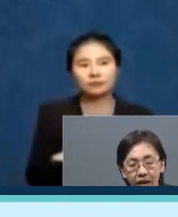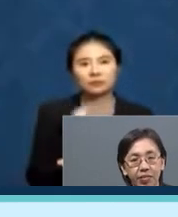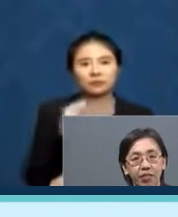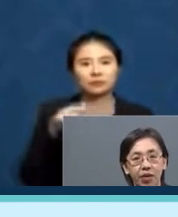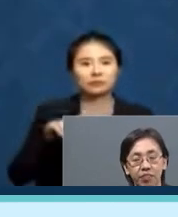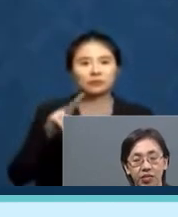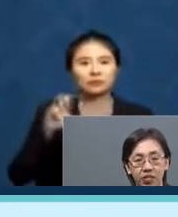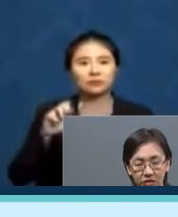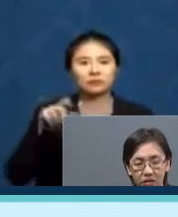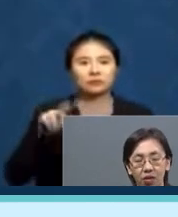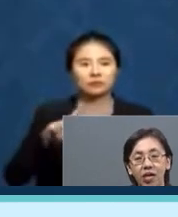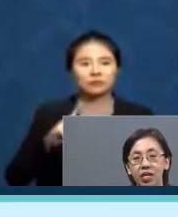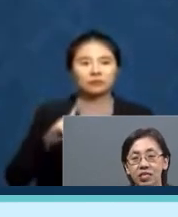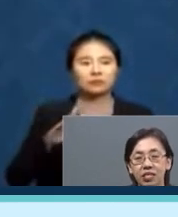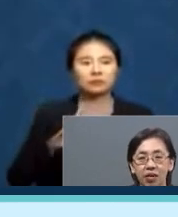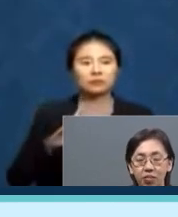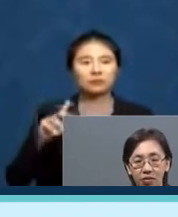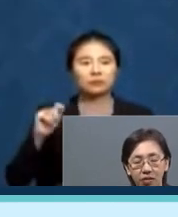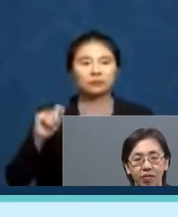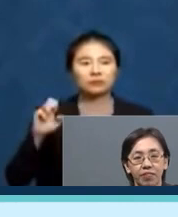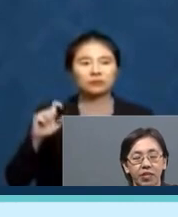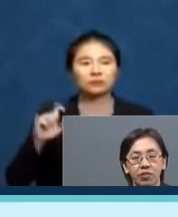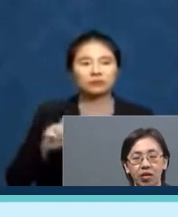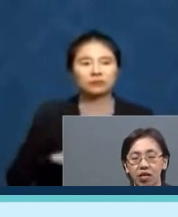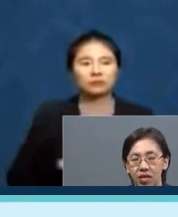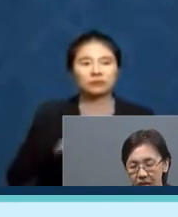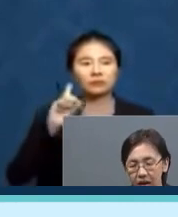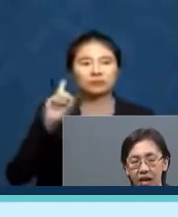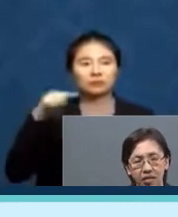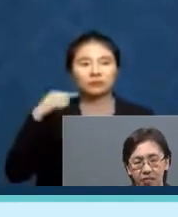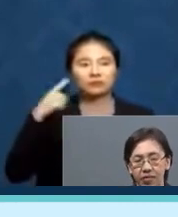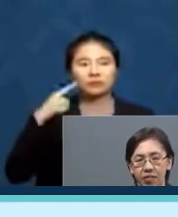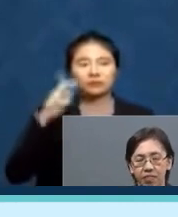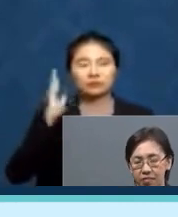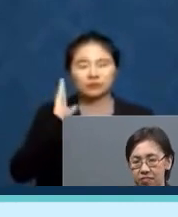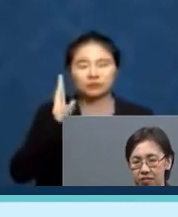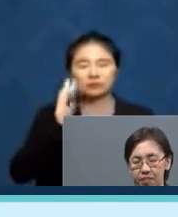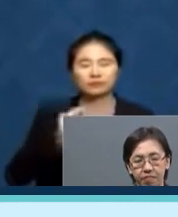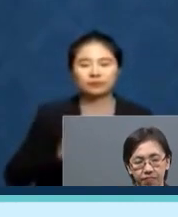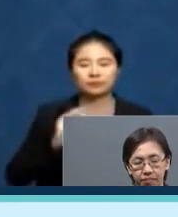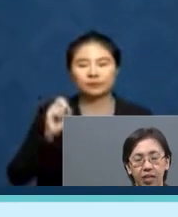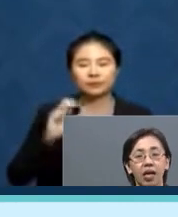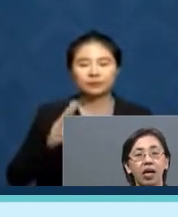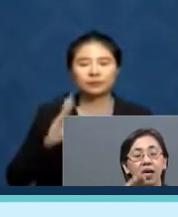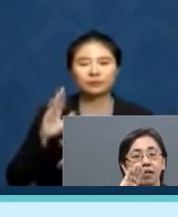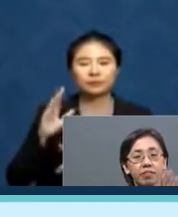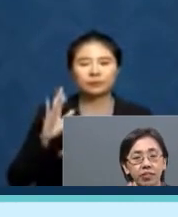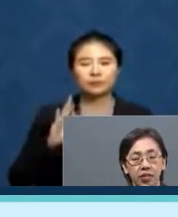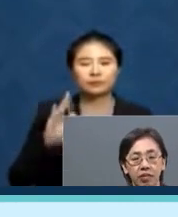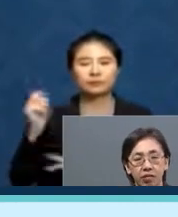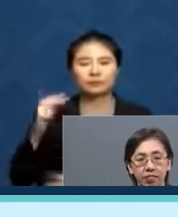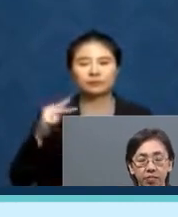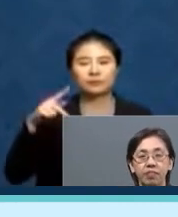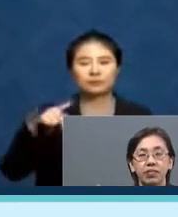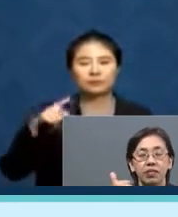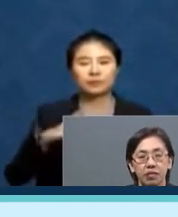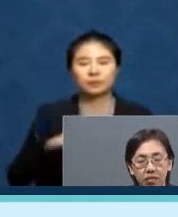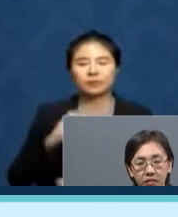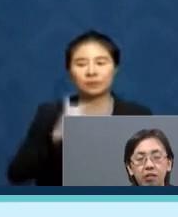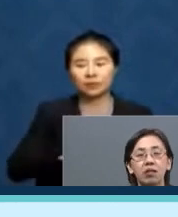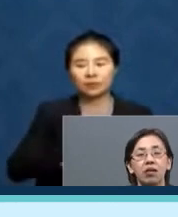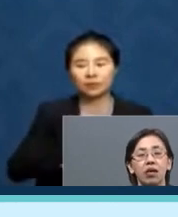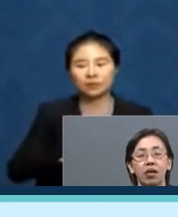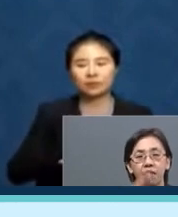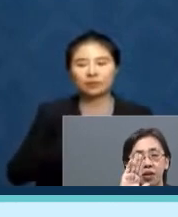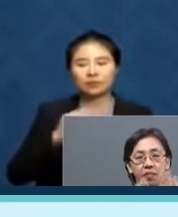ศักดิ์เลขาธิการคณะกรรมการส่งเสริมการลงทุนหรือ BOI กล่าวว่าในการประชุมบอร์ด BOI มีมติเห็นช